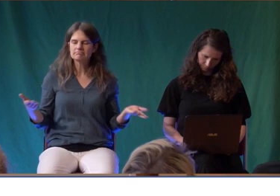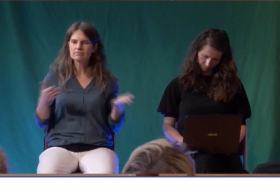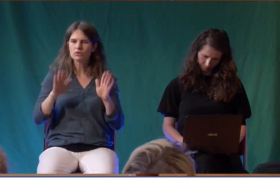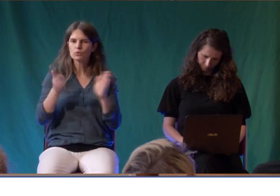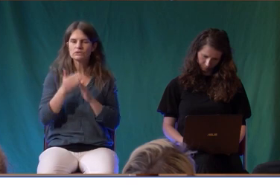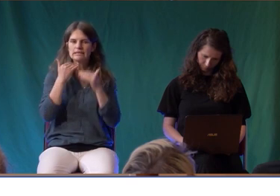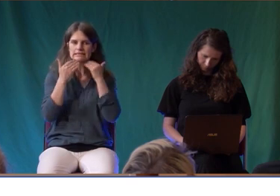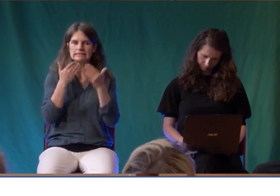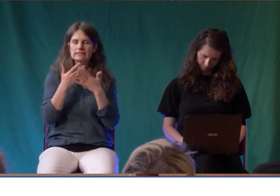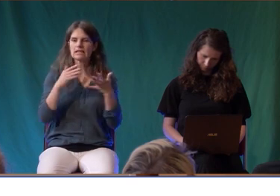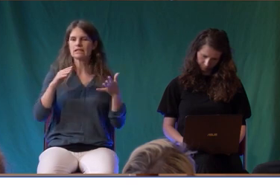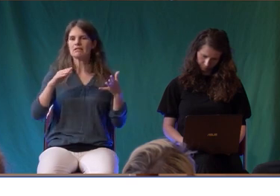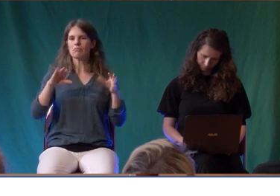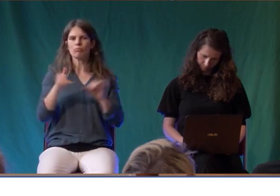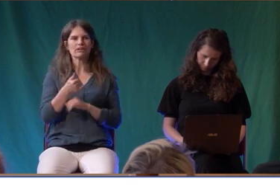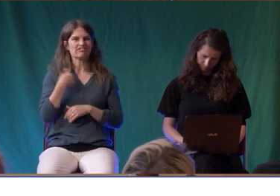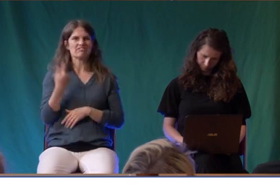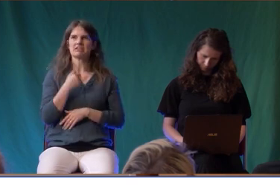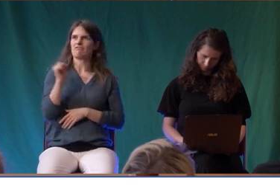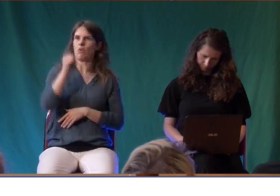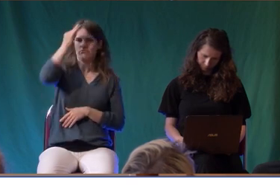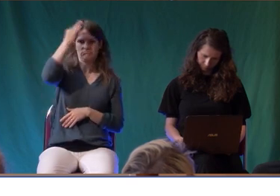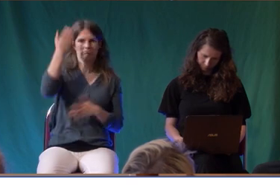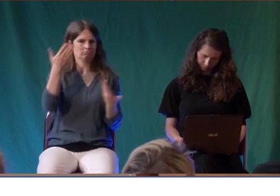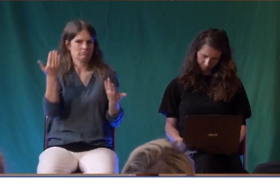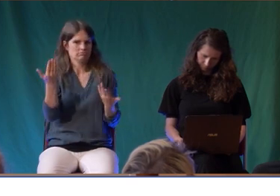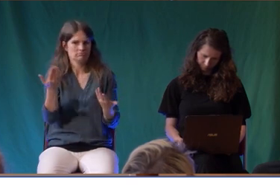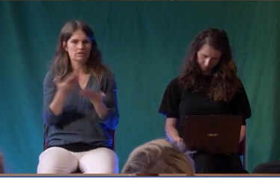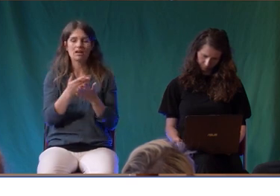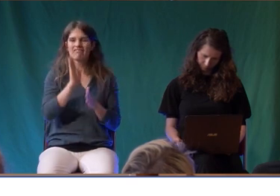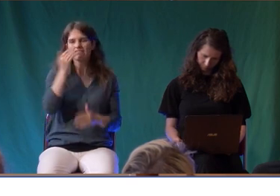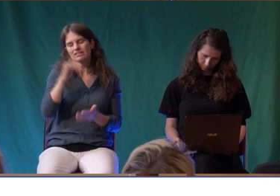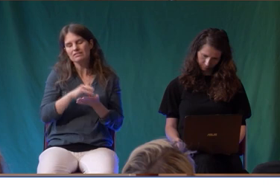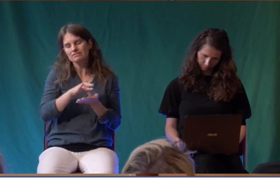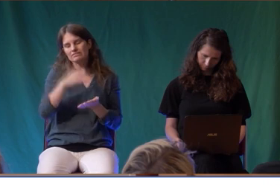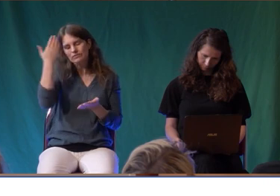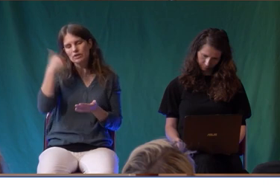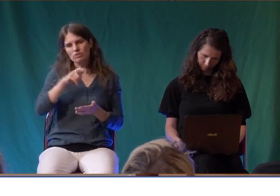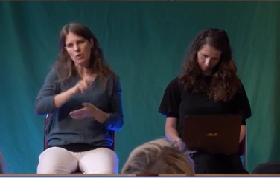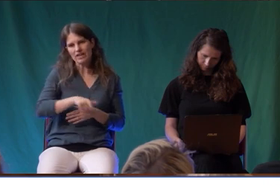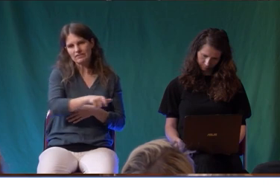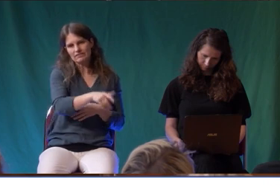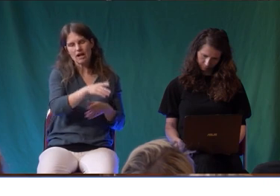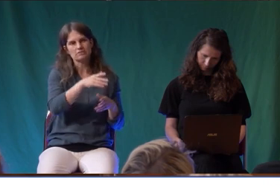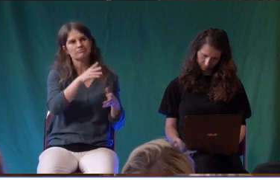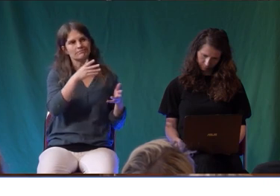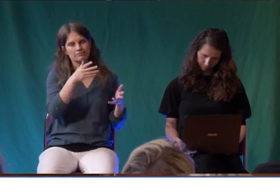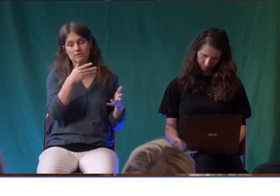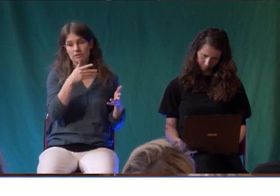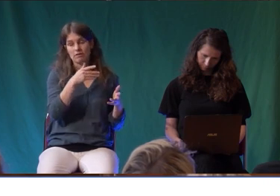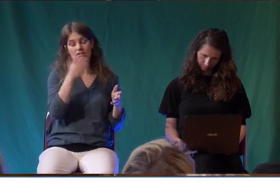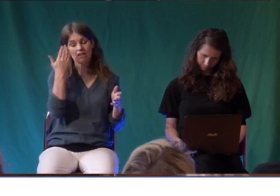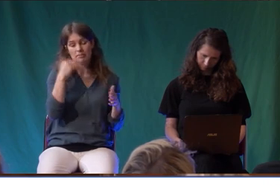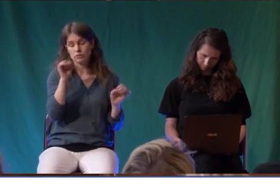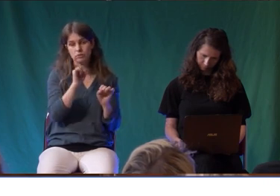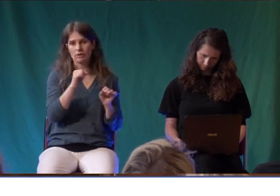haben wie die Situation in Nordrhein-Westfalen war und natürlich auch noch zu großem Teilen ist